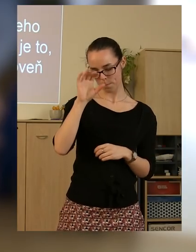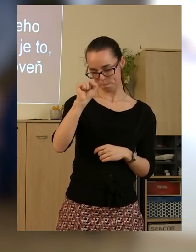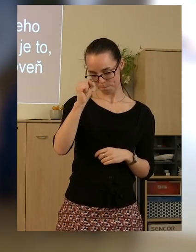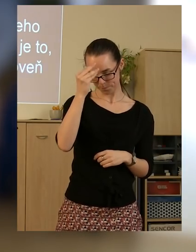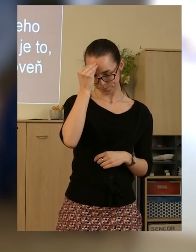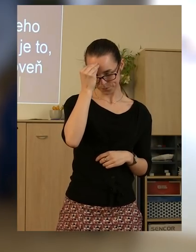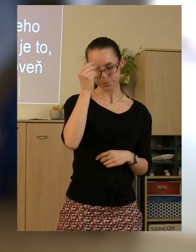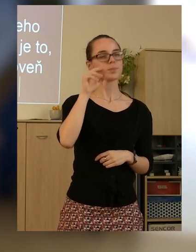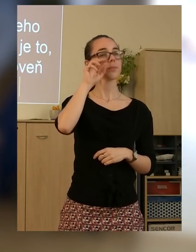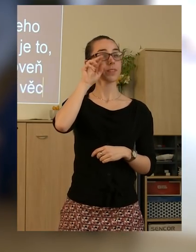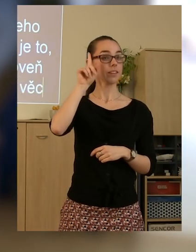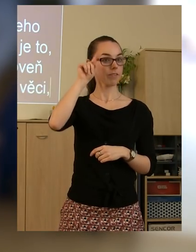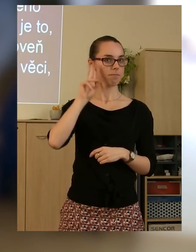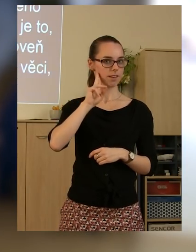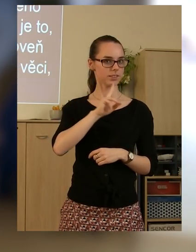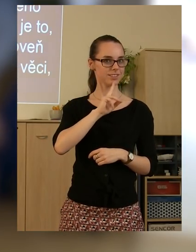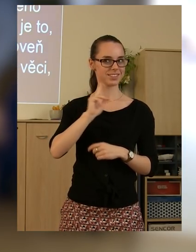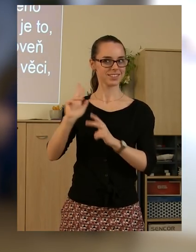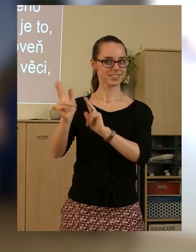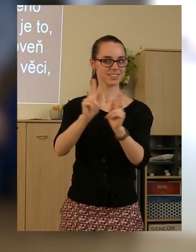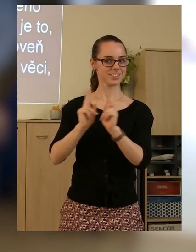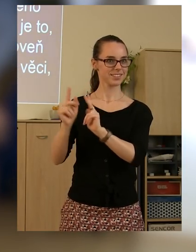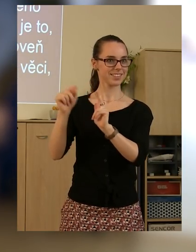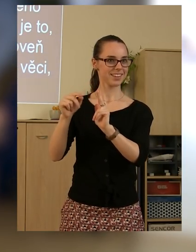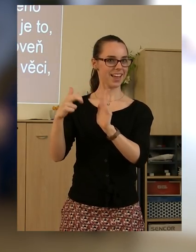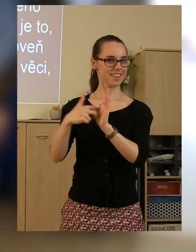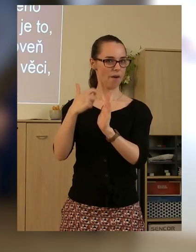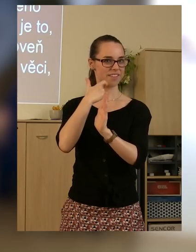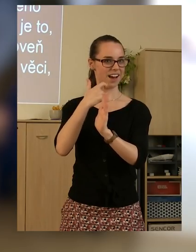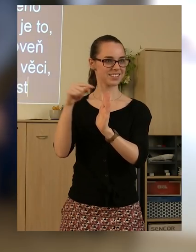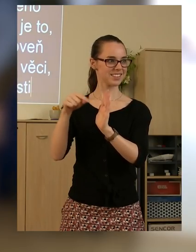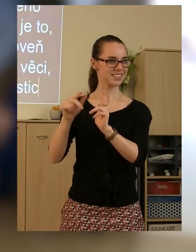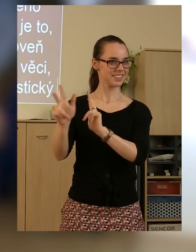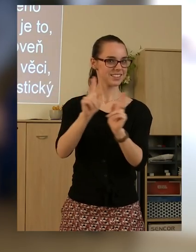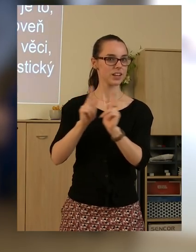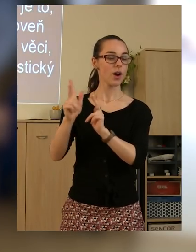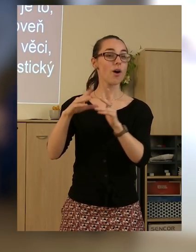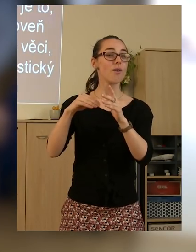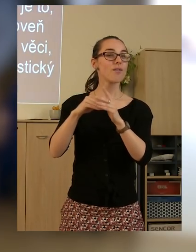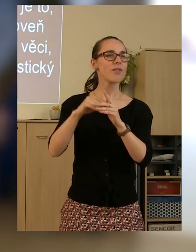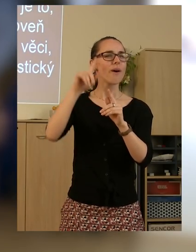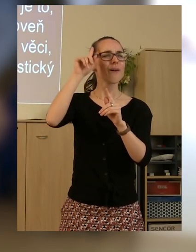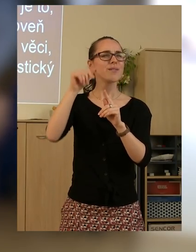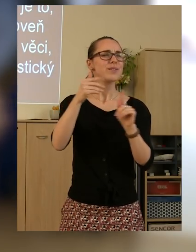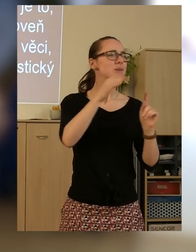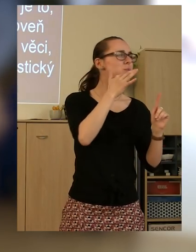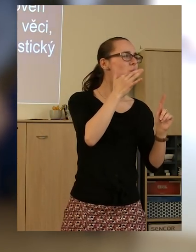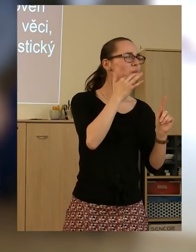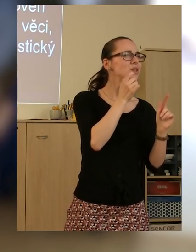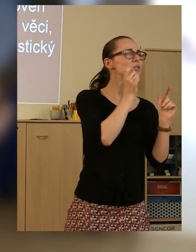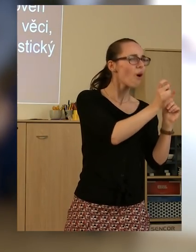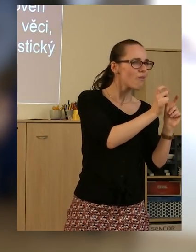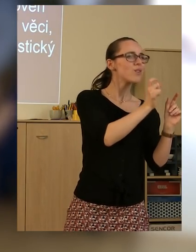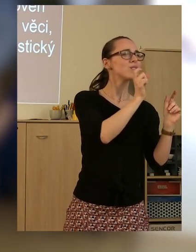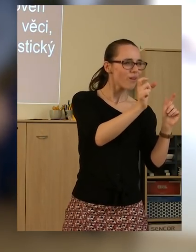jazyk neslyšících je fantastický v tom, že není lineární. Často mi to